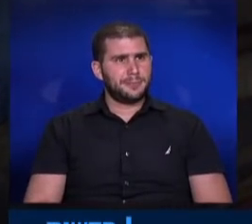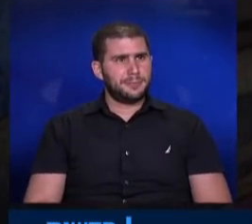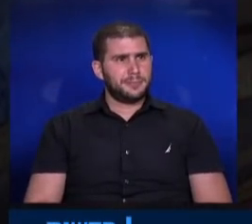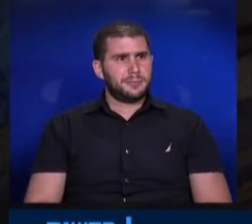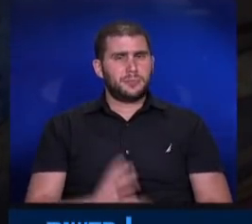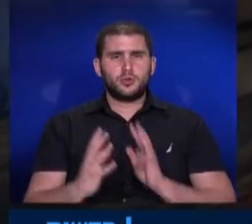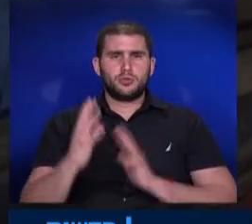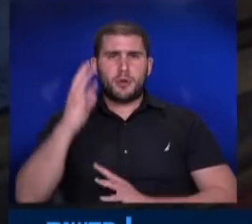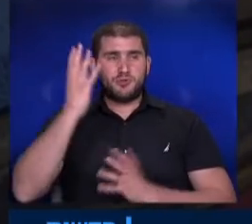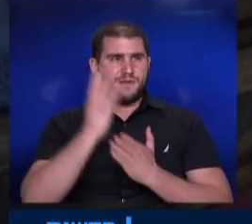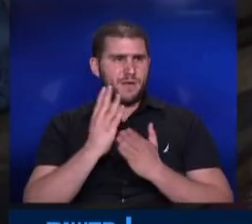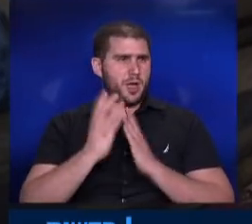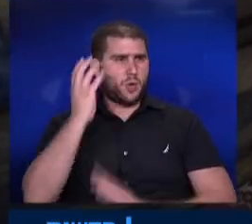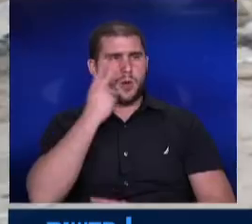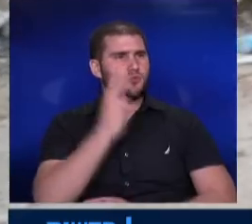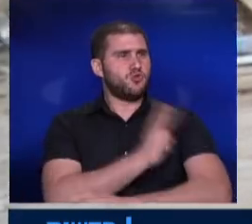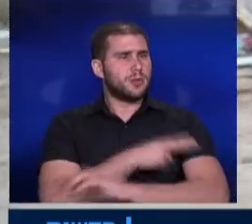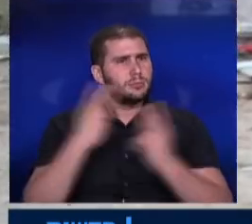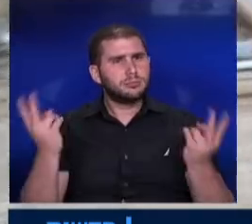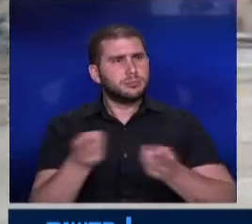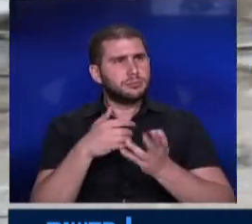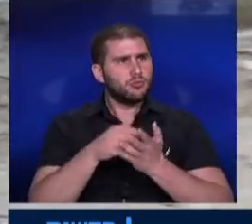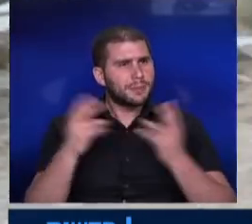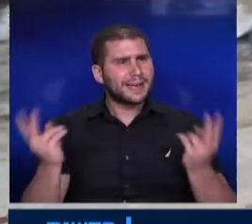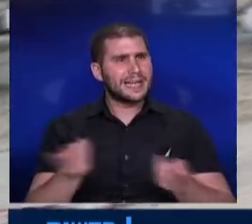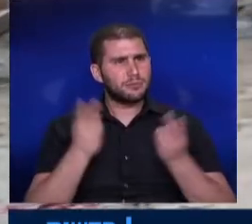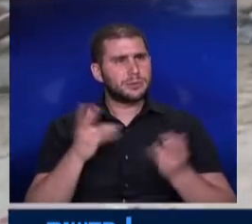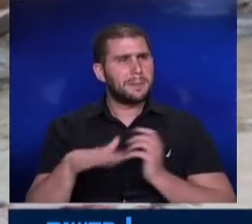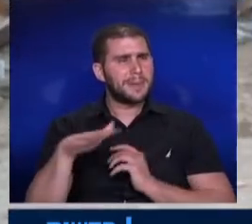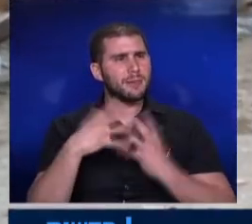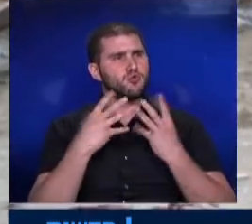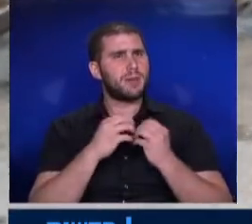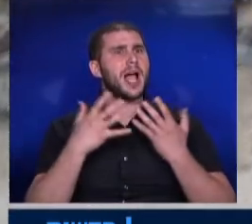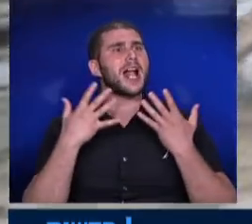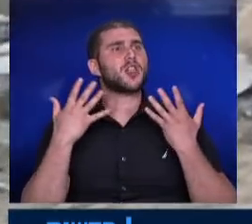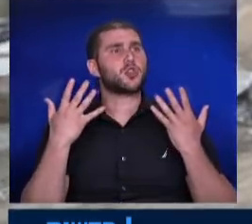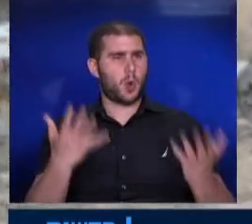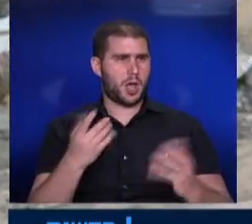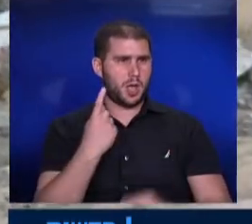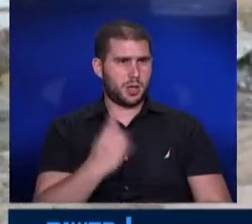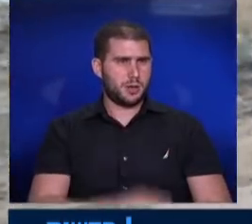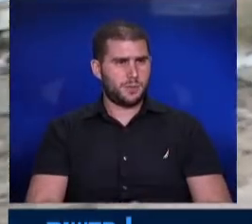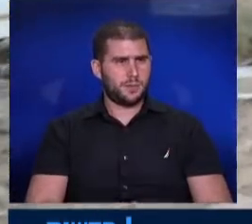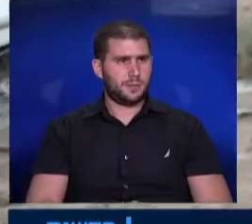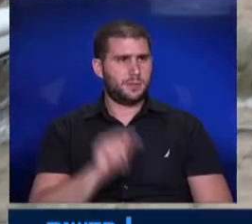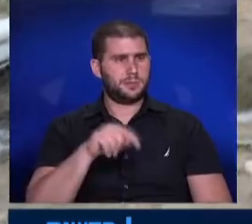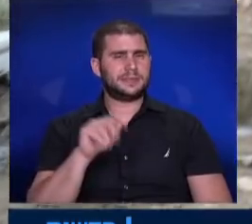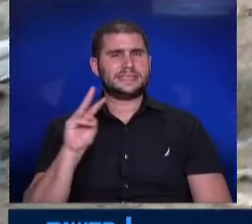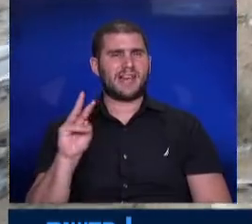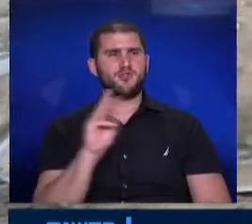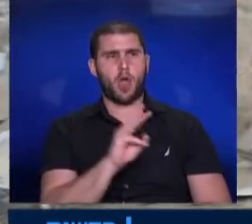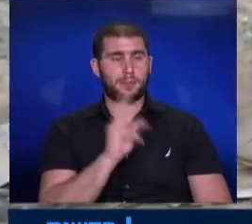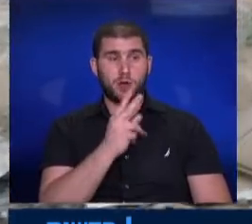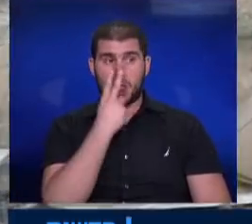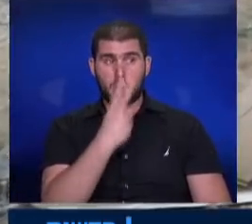השמש כבר עלתה, אתם יכולים לראות שהשוטרים ממשיכים בחיפושים מתחם של משפחה גדולה כאן בסגב שלום. אתם יכולים לראות